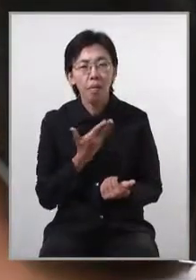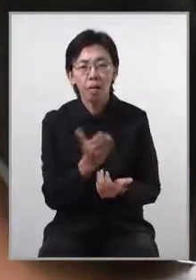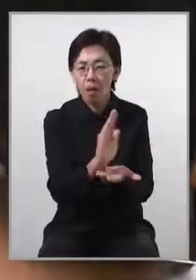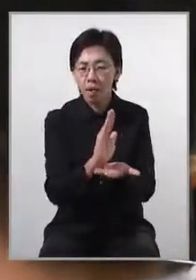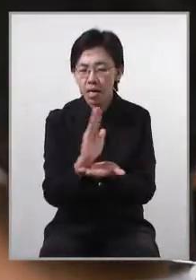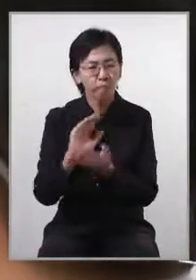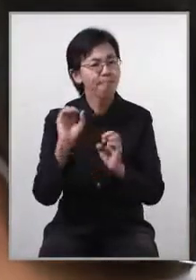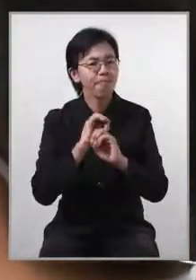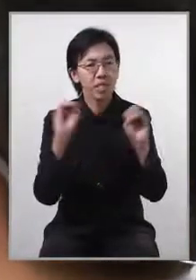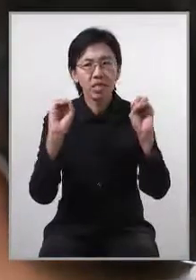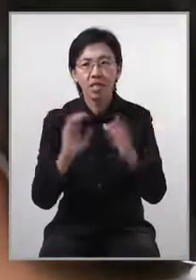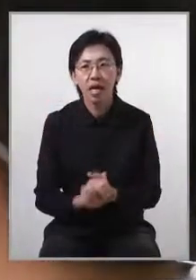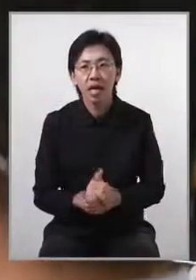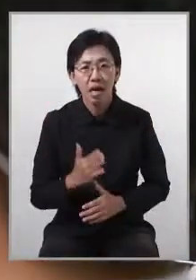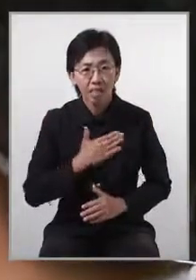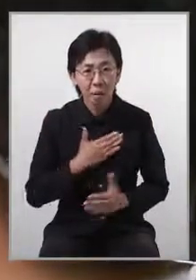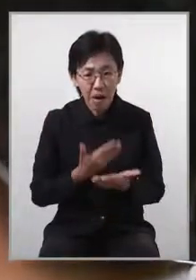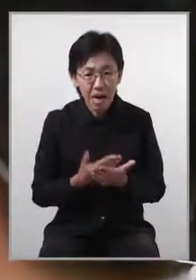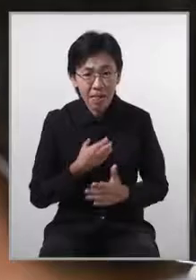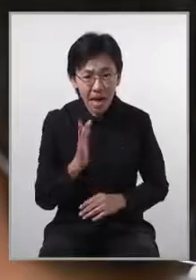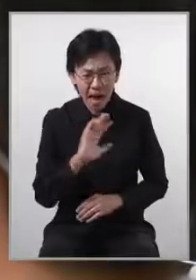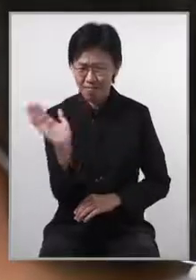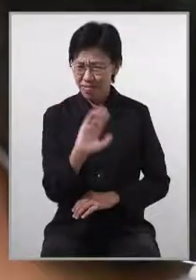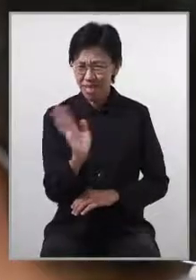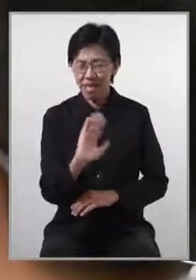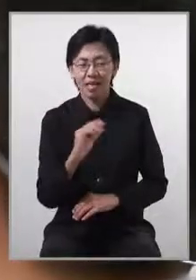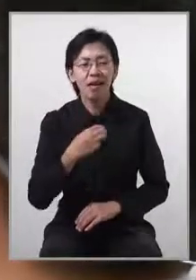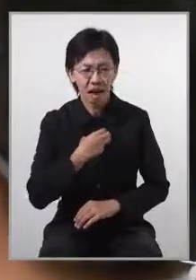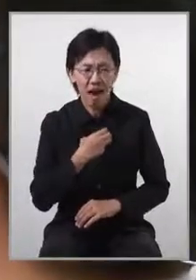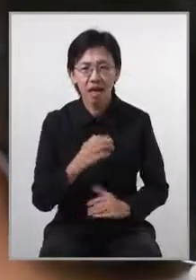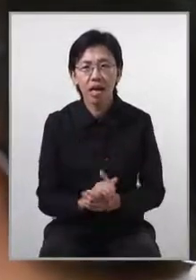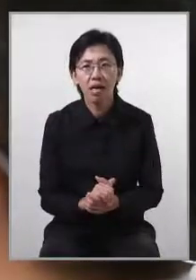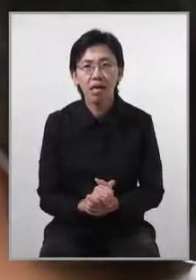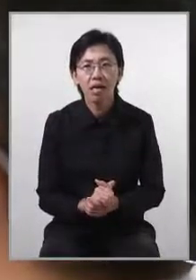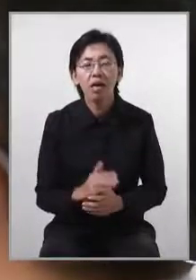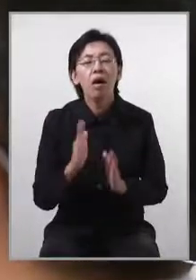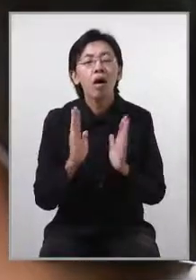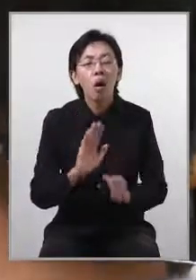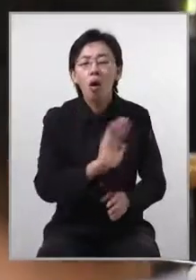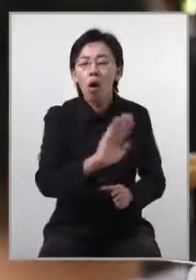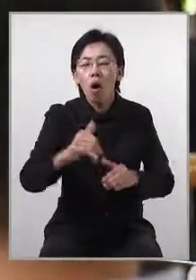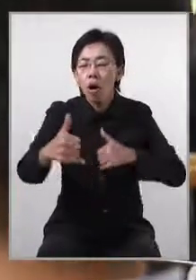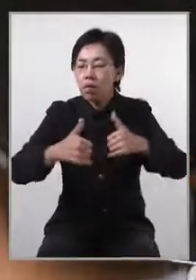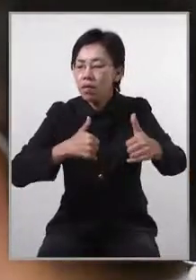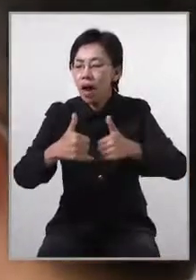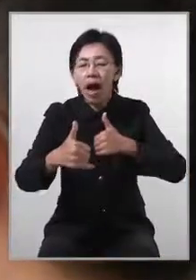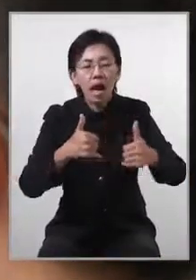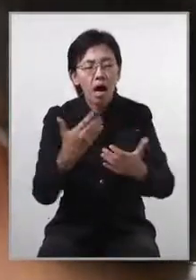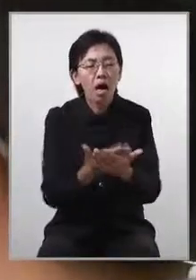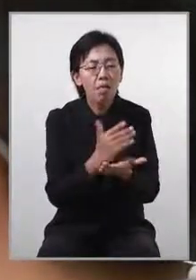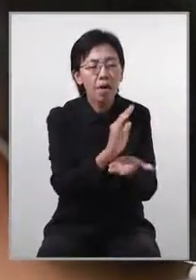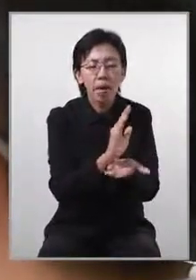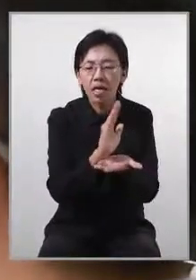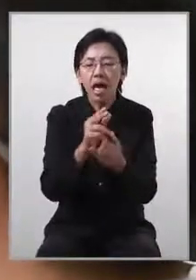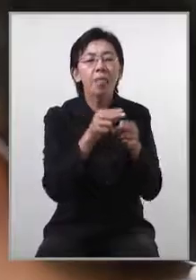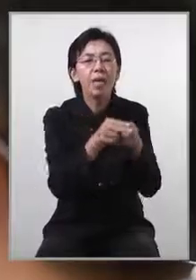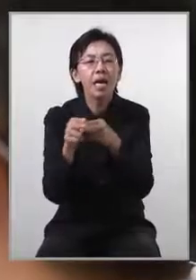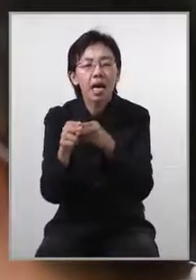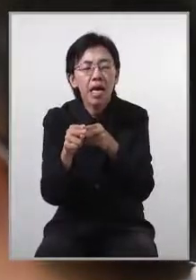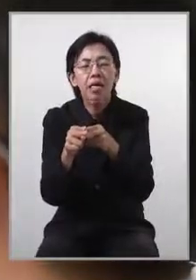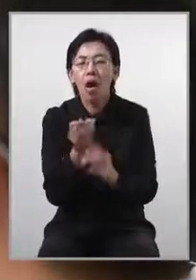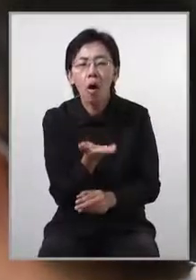จากใครแต่ไม่ใช่ผมไม่ต้องการเงินนะ ครับผม ไม่ต้องเงินแต่ว่าต้องให้ออกจากใจท่านผู้มาเยี่ยมเราดีกว่านะแล้วแต่เ